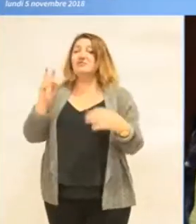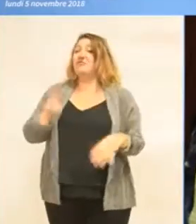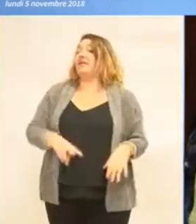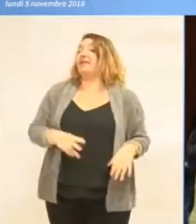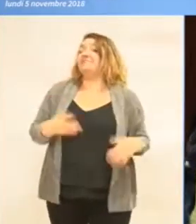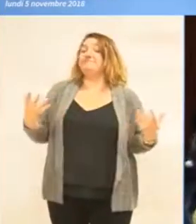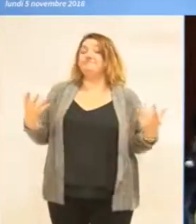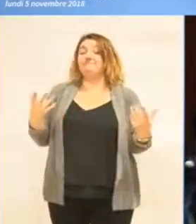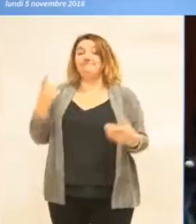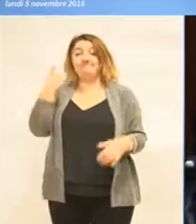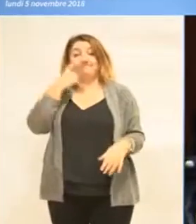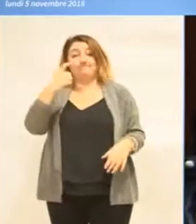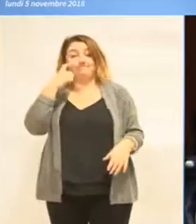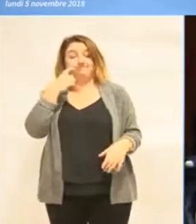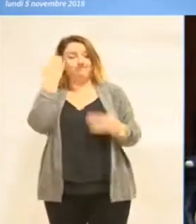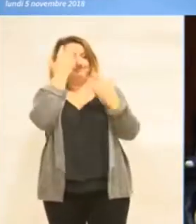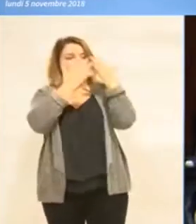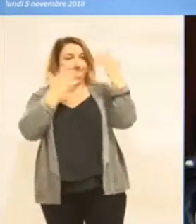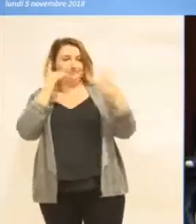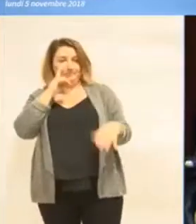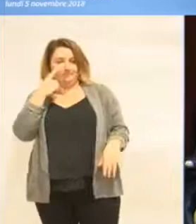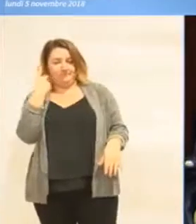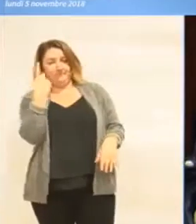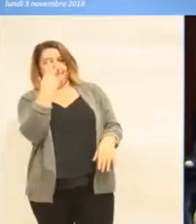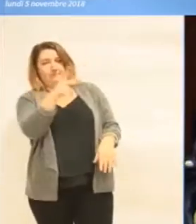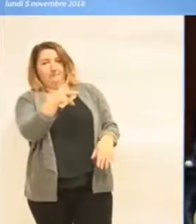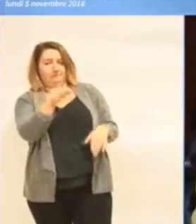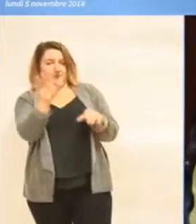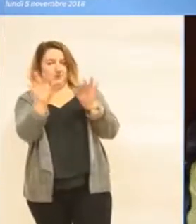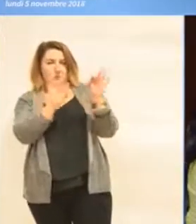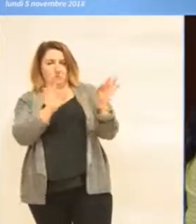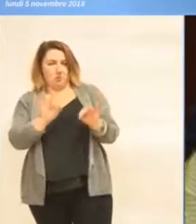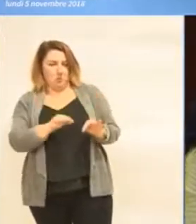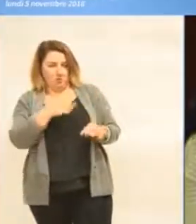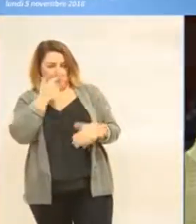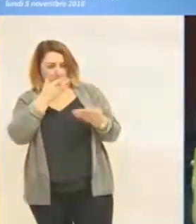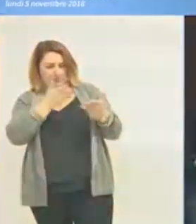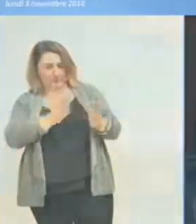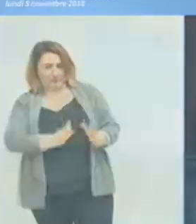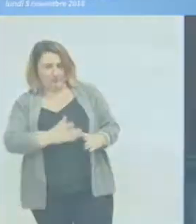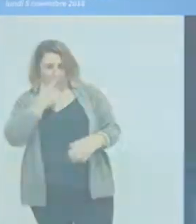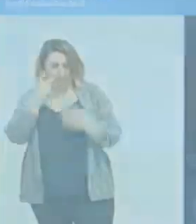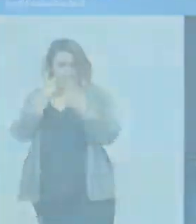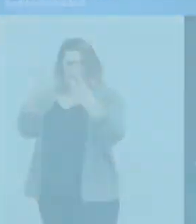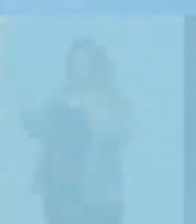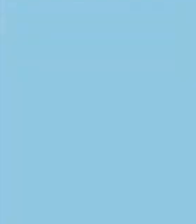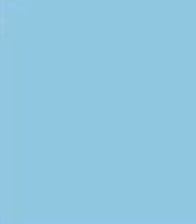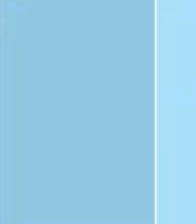certains de vos choix pour notre ville qui ne fonctionnent pas. Merci.